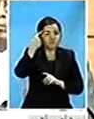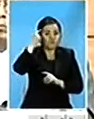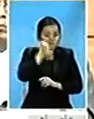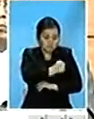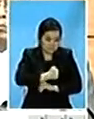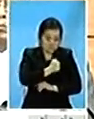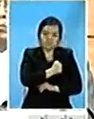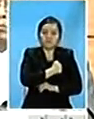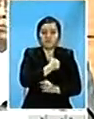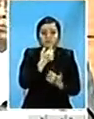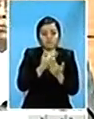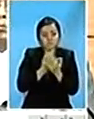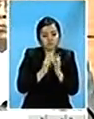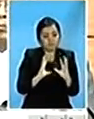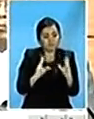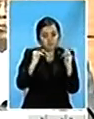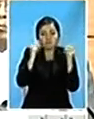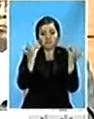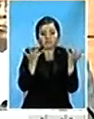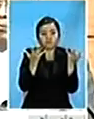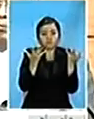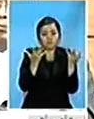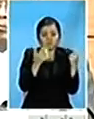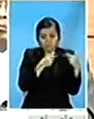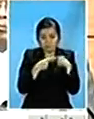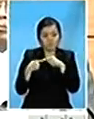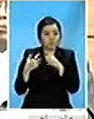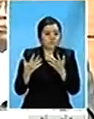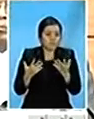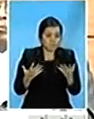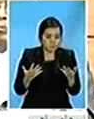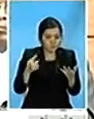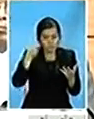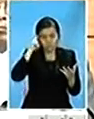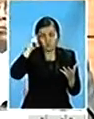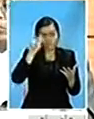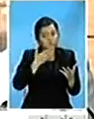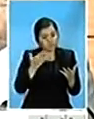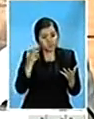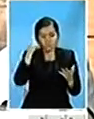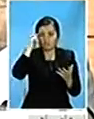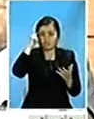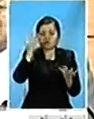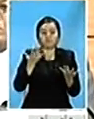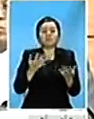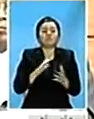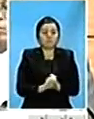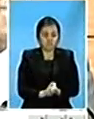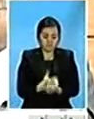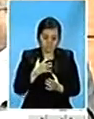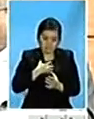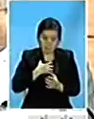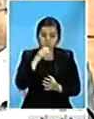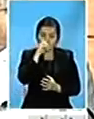จเสียทั้งเงินในลักษณะนี้ไปอีกนานเท่าไหร่เพราะนั้นผมอยากที่จะเรียนนะครับว่าไม่ว่าต่อโจทย์ว่